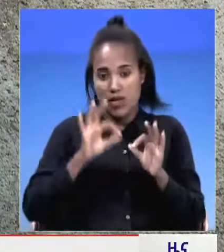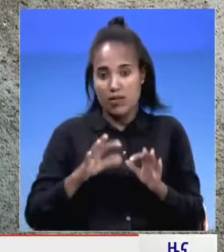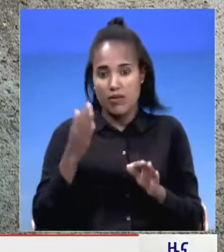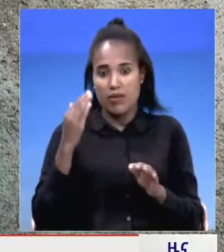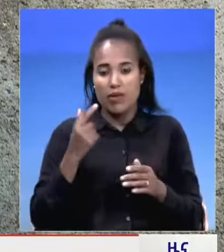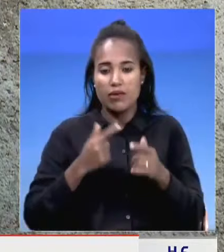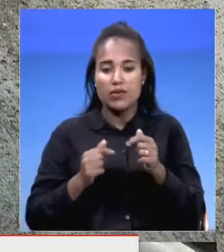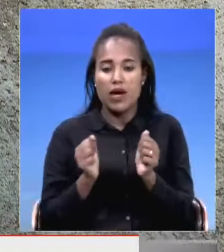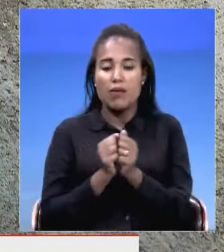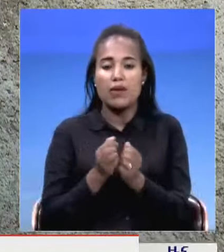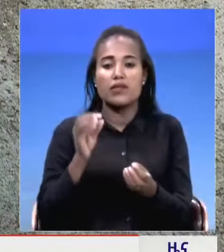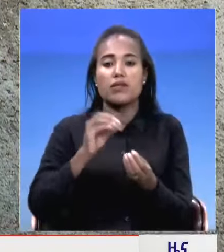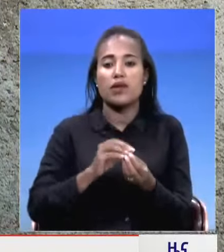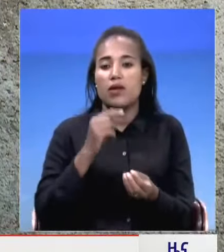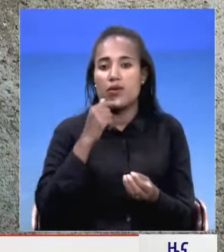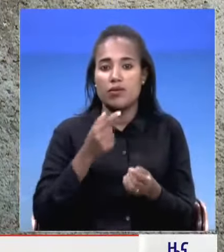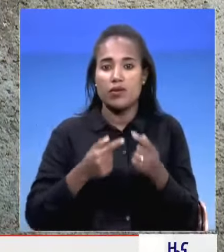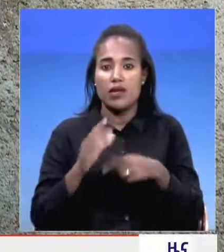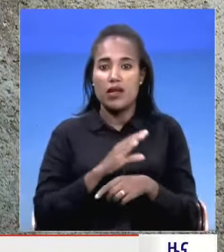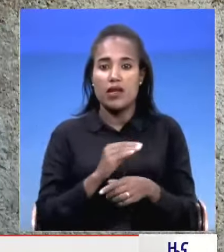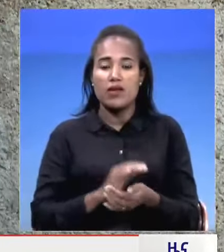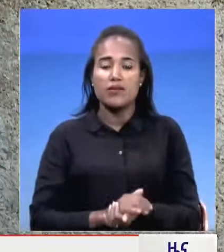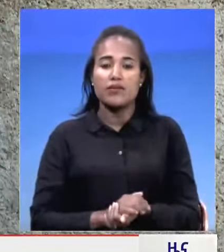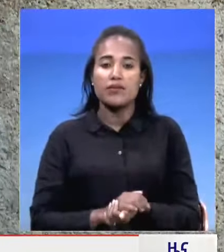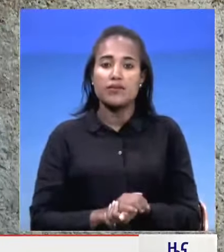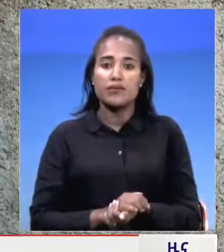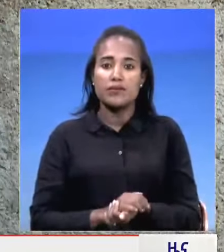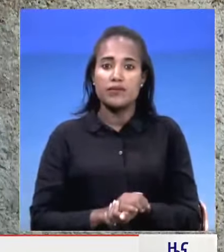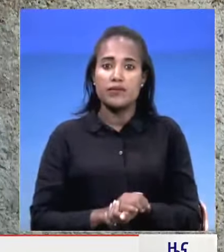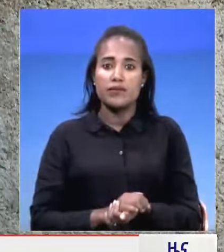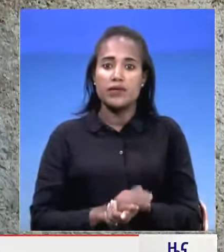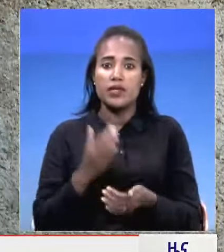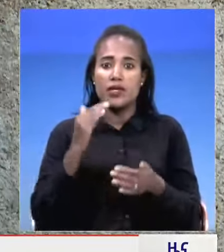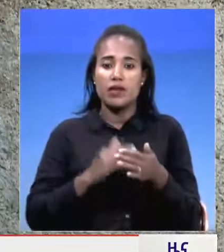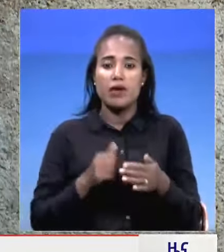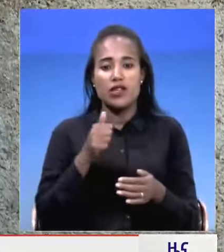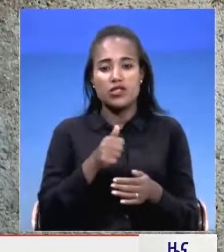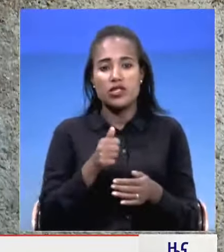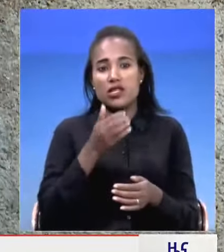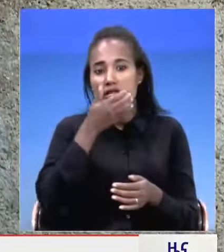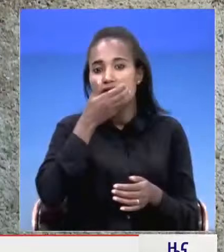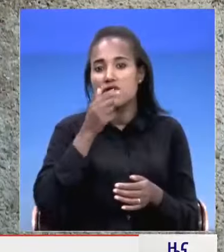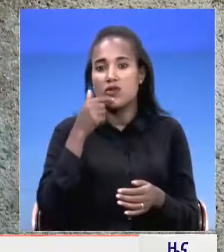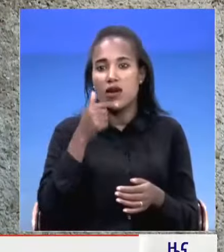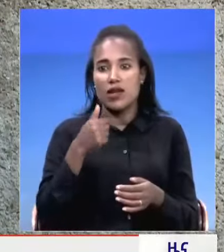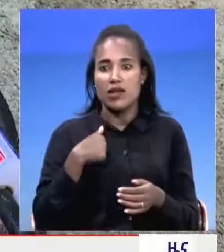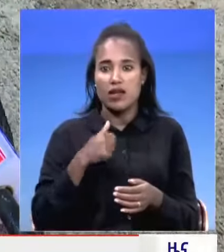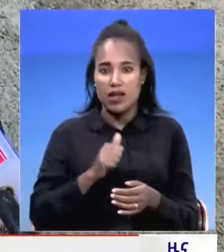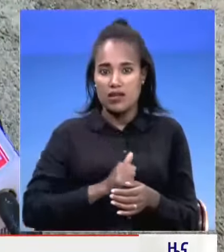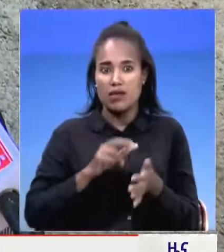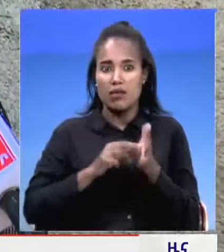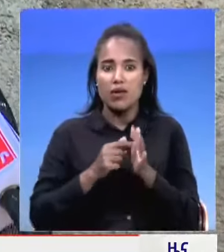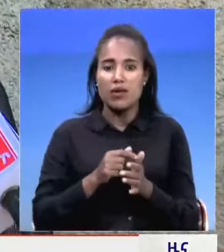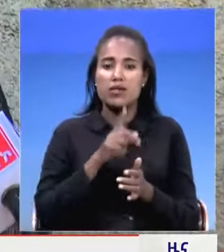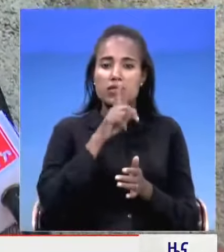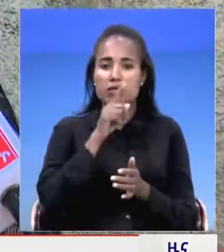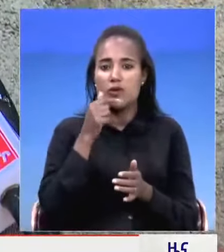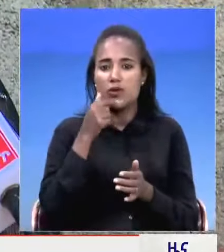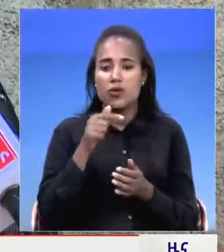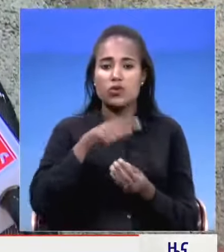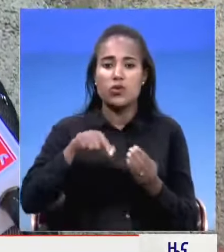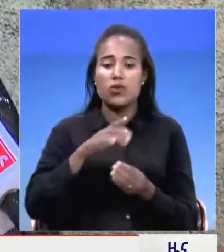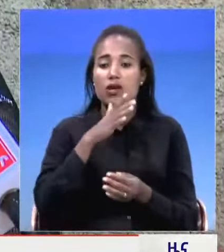መጥቼ ተጨምሬያለሁ አልኩት። ከዛ መጣና ዝም ብሎ እኔ እንደገባ አንቺ እንድደፍርሽ ነኝ አለ። እኔን ራሴ ነው አለ። ዝም ነው ዝሮ ዝሮ